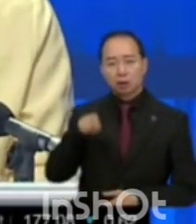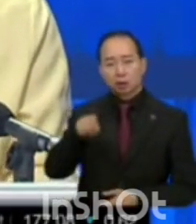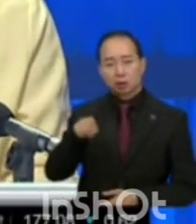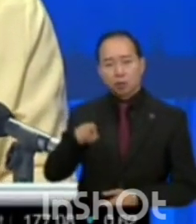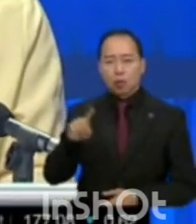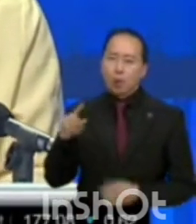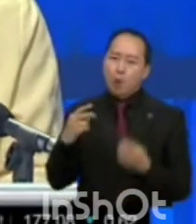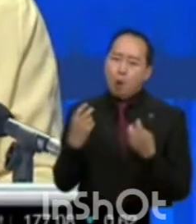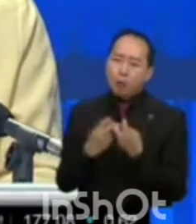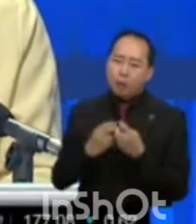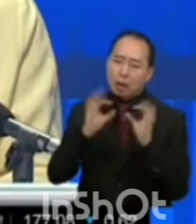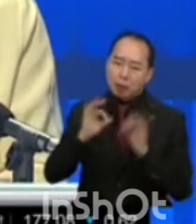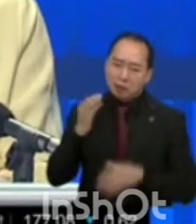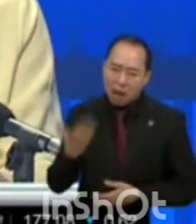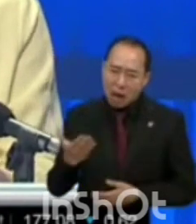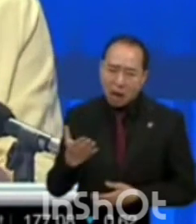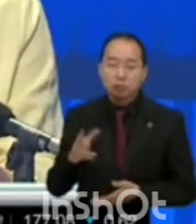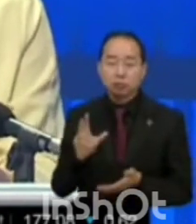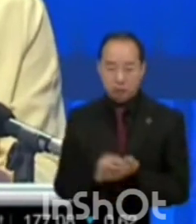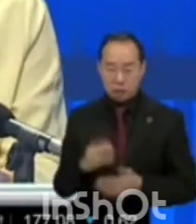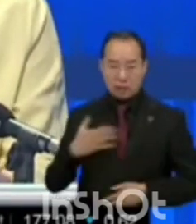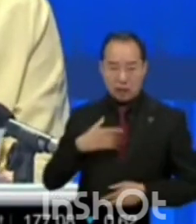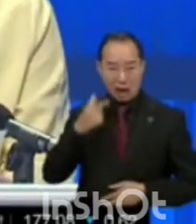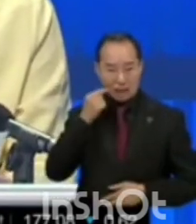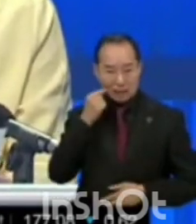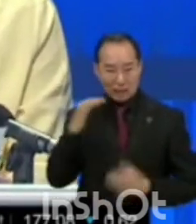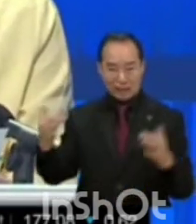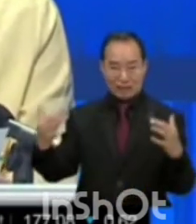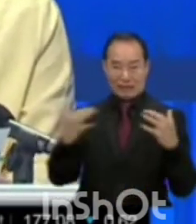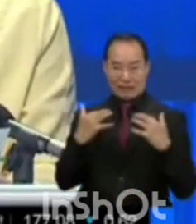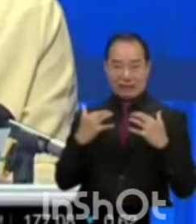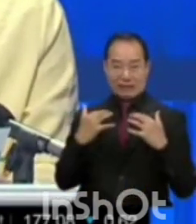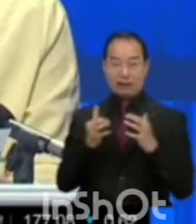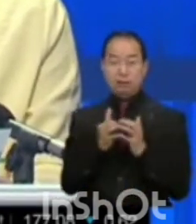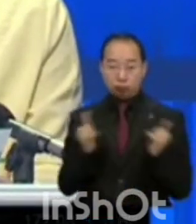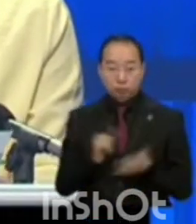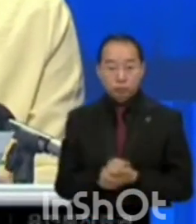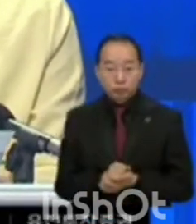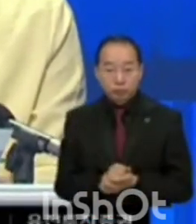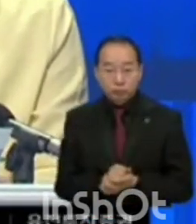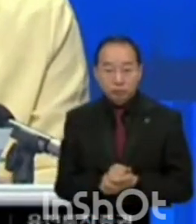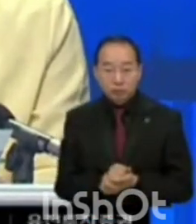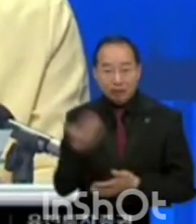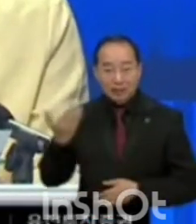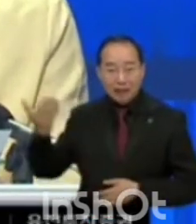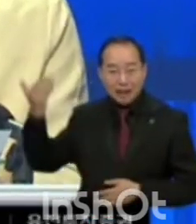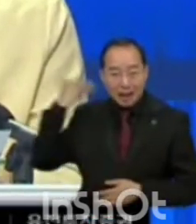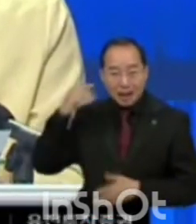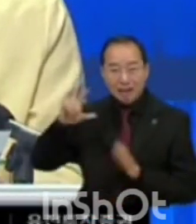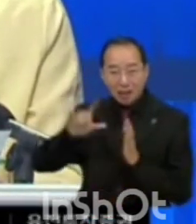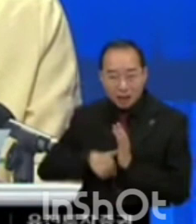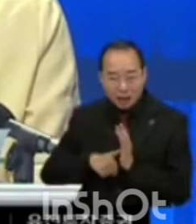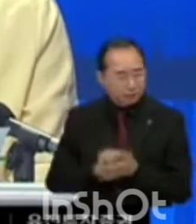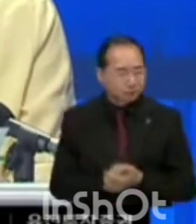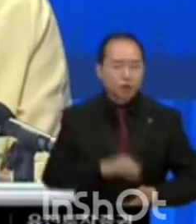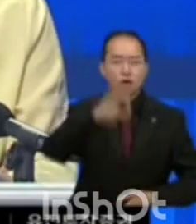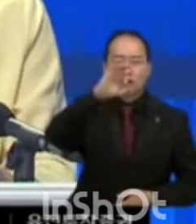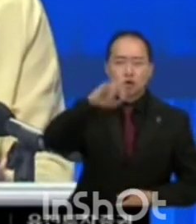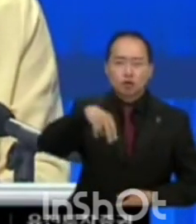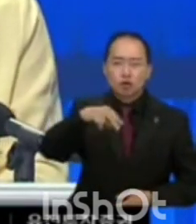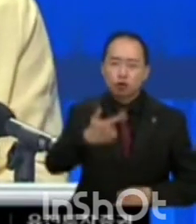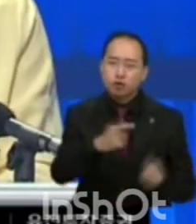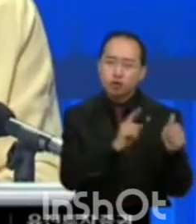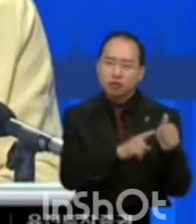문제인데요. 제 지지도가 올라가기 전에는 그분들이 윤석열 씨의 관심을 갖고